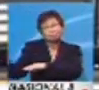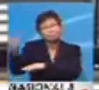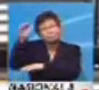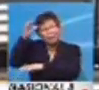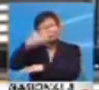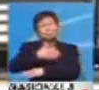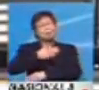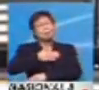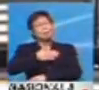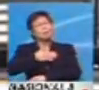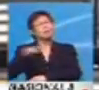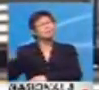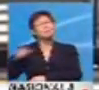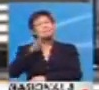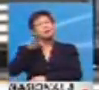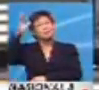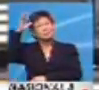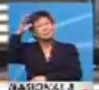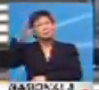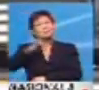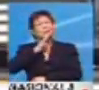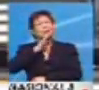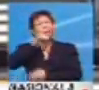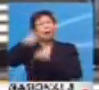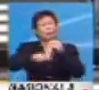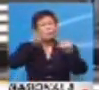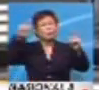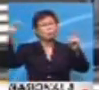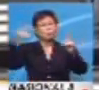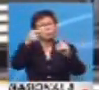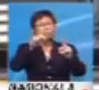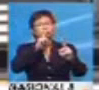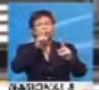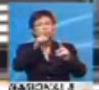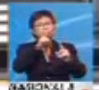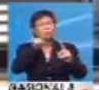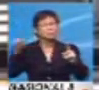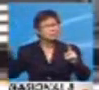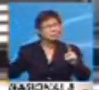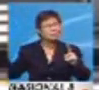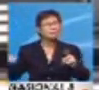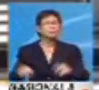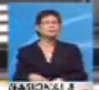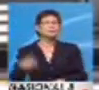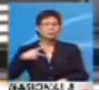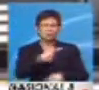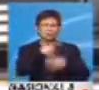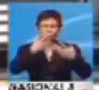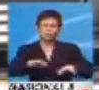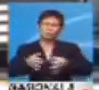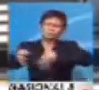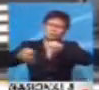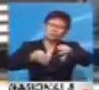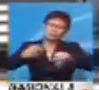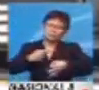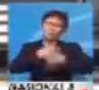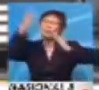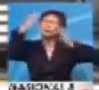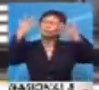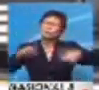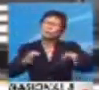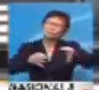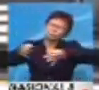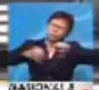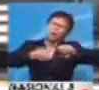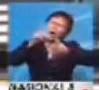dia mengatakan dari persegi aspek legality walaupun kita telah pun menjelaskan bahwa